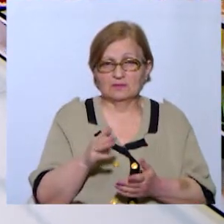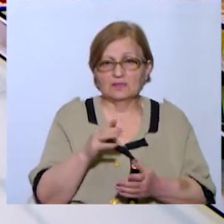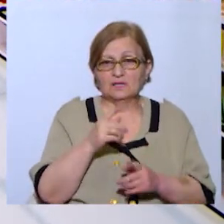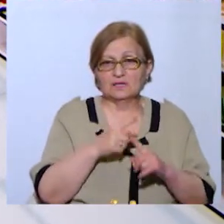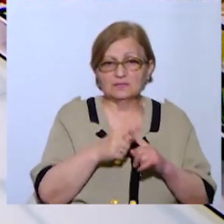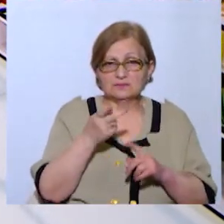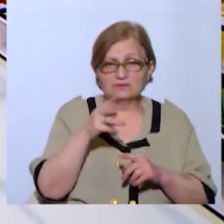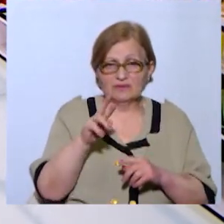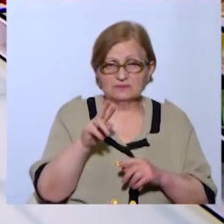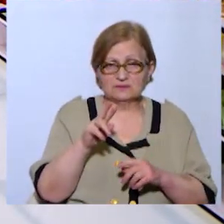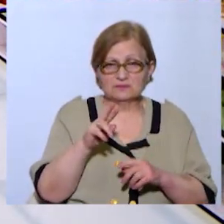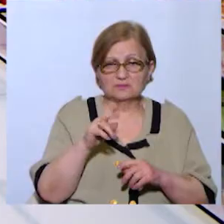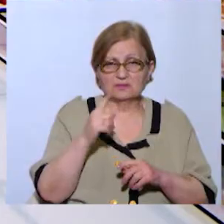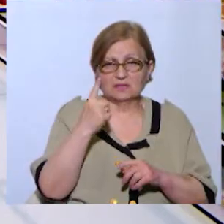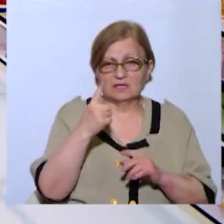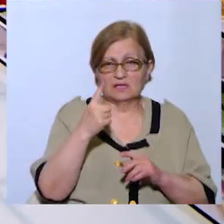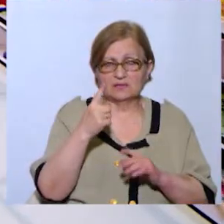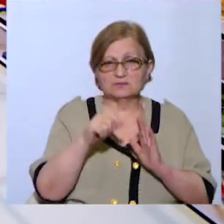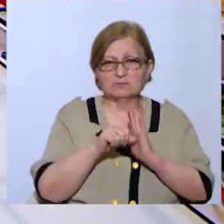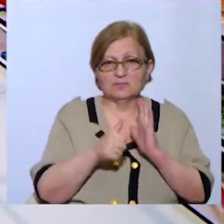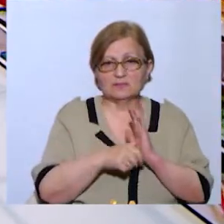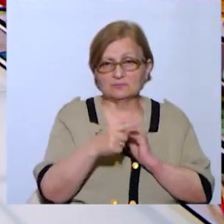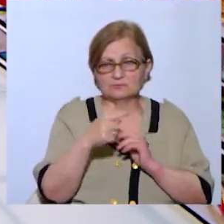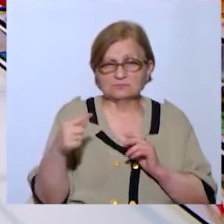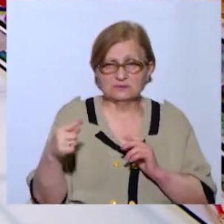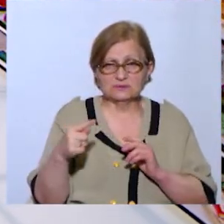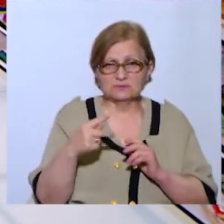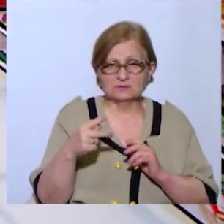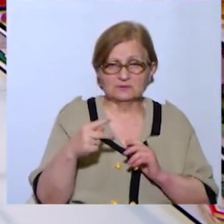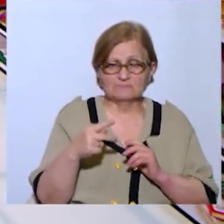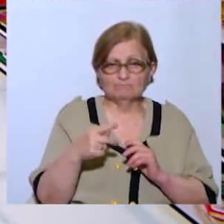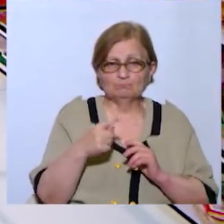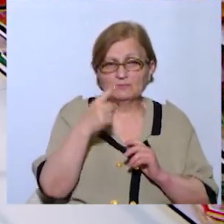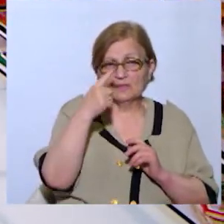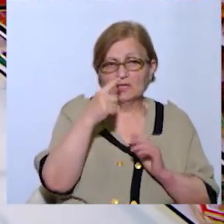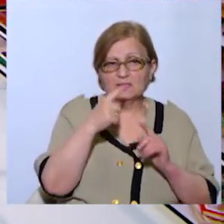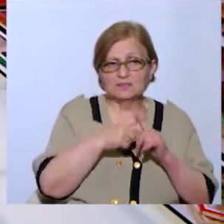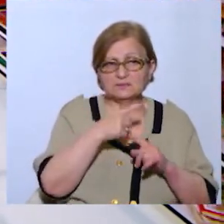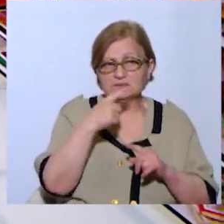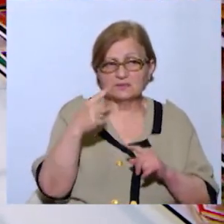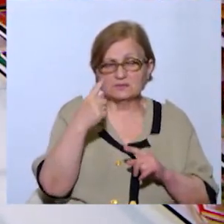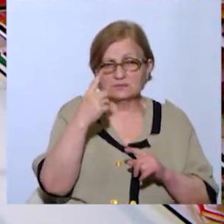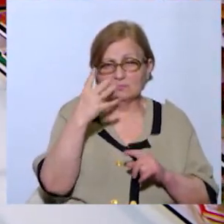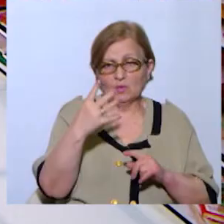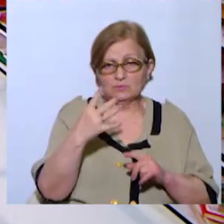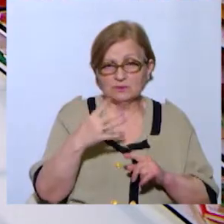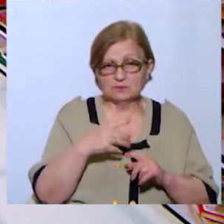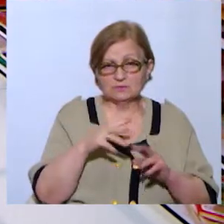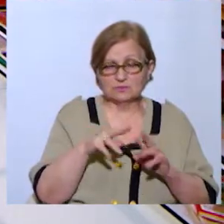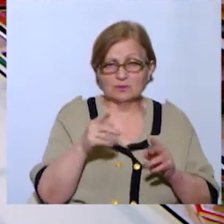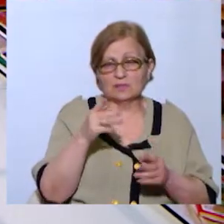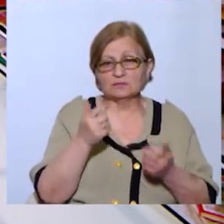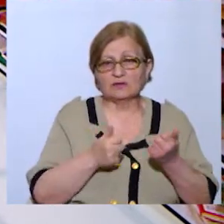x² 1/16 სტოლი, x 1/4 სტოლი და 1. და დასათვლელი